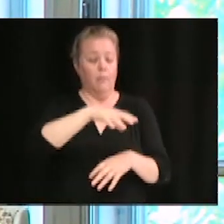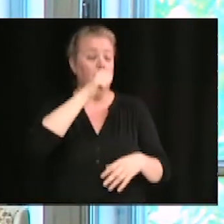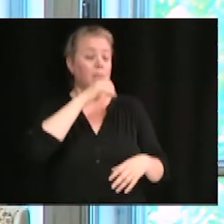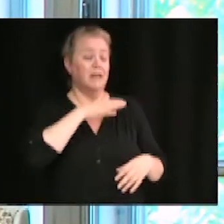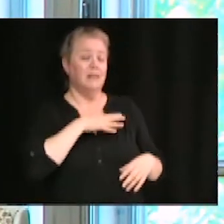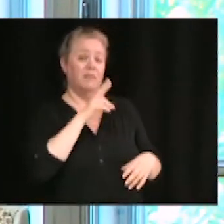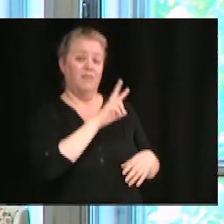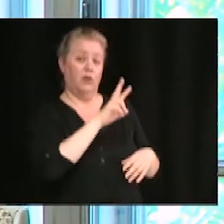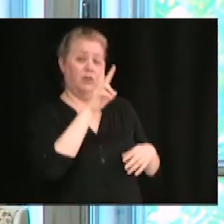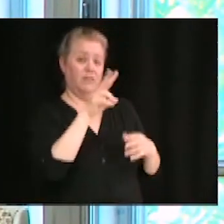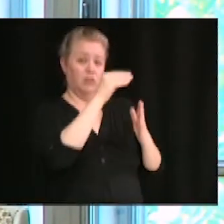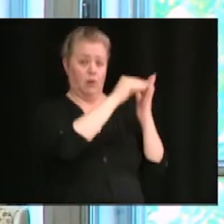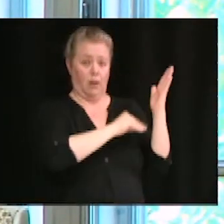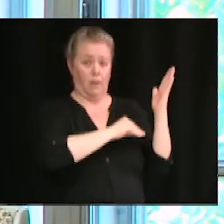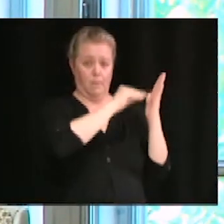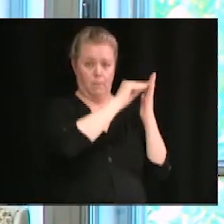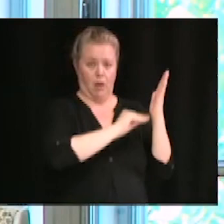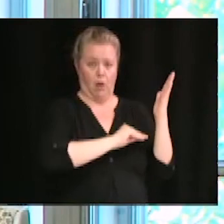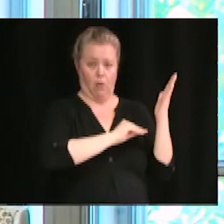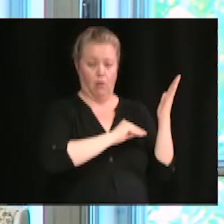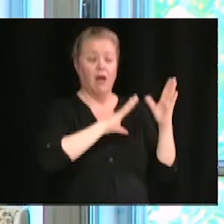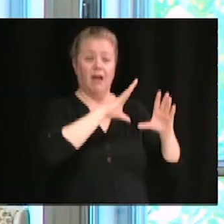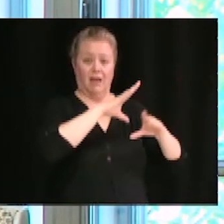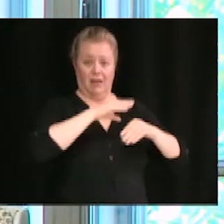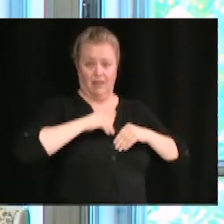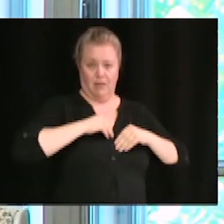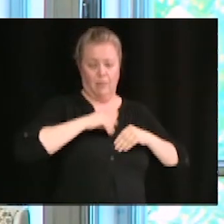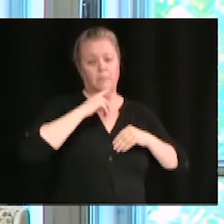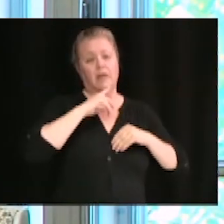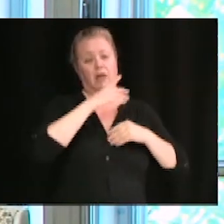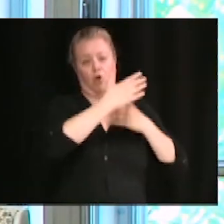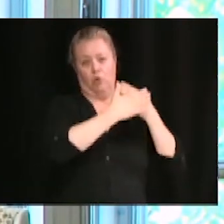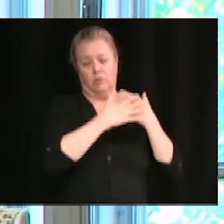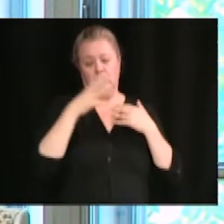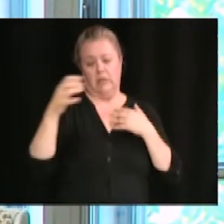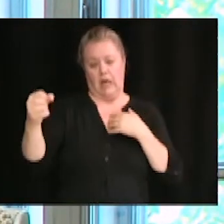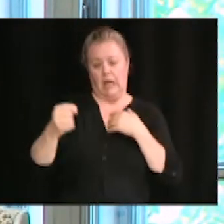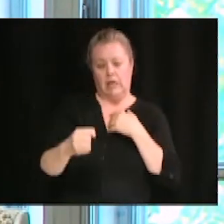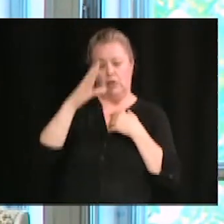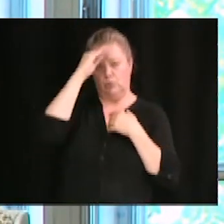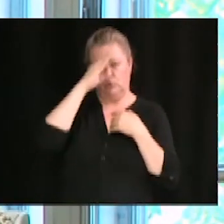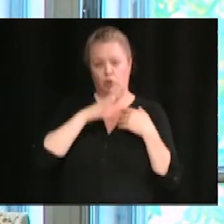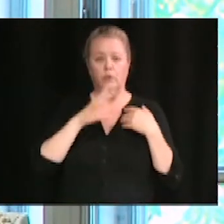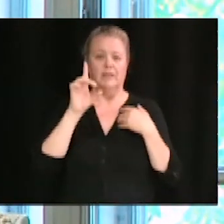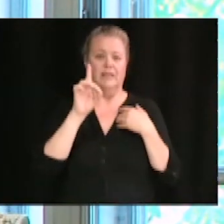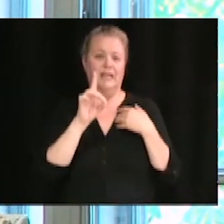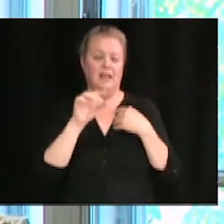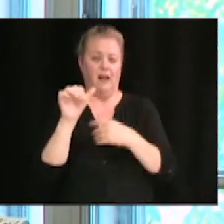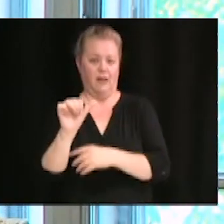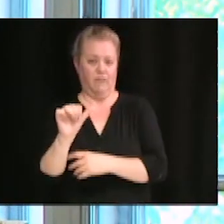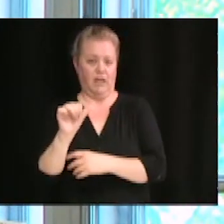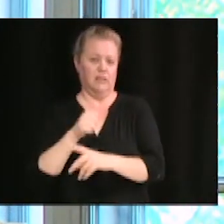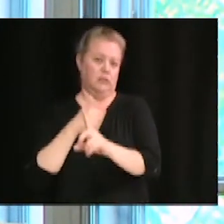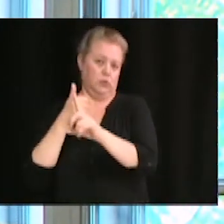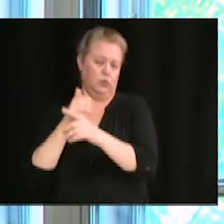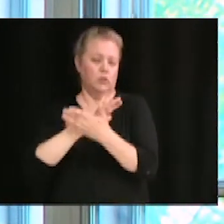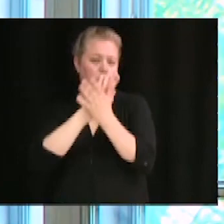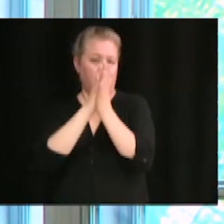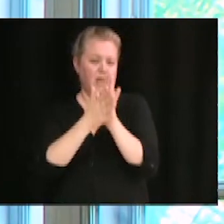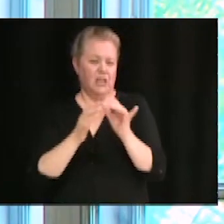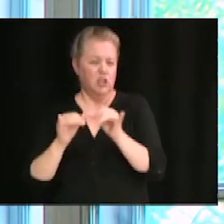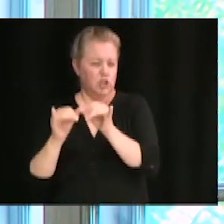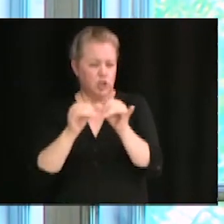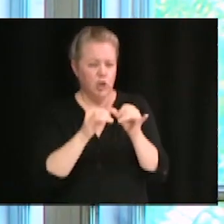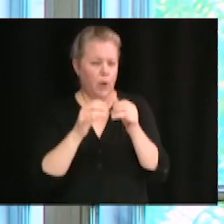Vachon et de procéder à l'embauche de M. Daniel Alvarez au poste cadre de géomaticien au sein du service de la gestion du